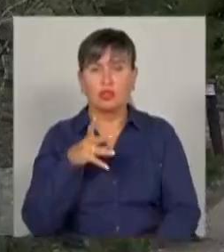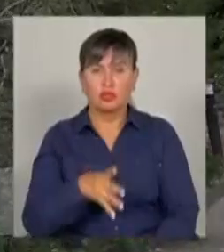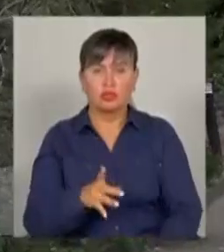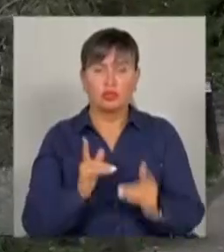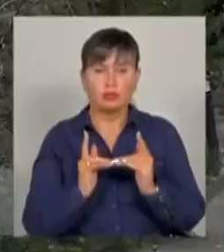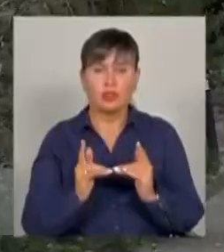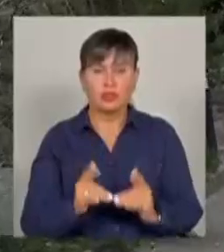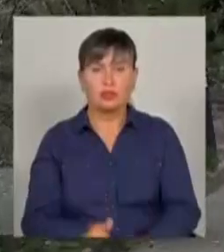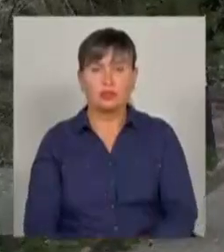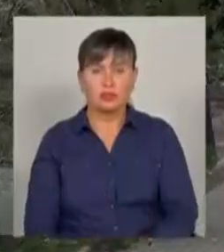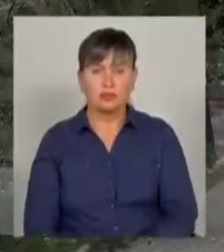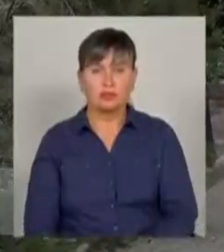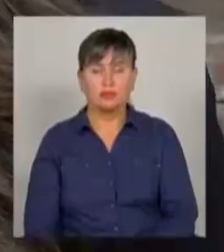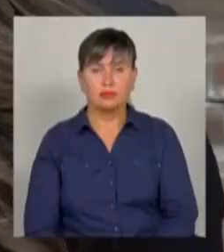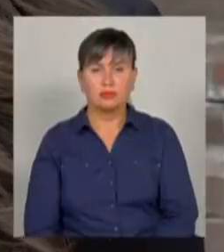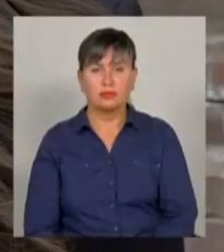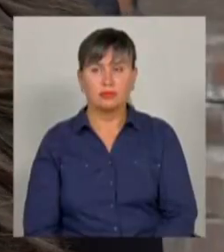тысячи койко-мест.